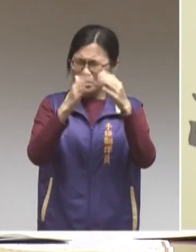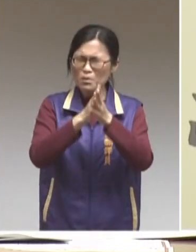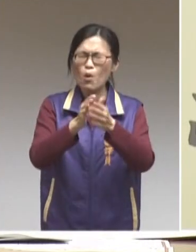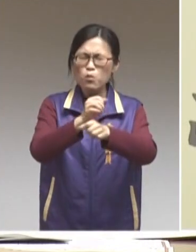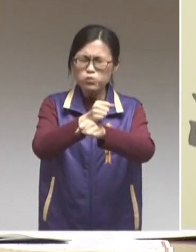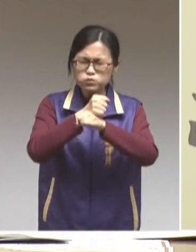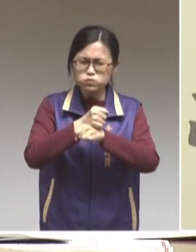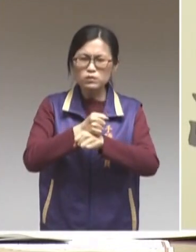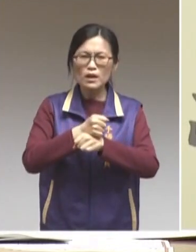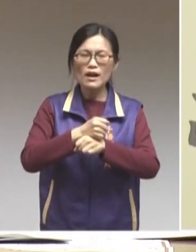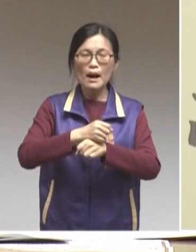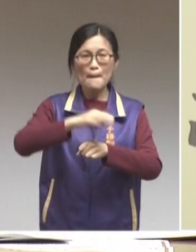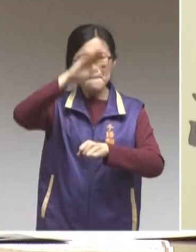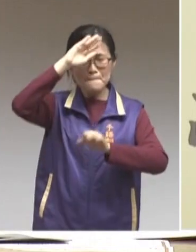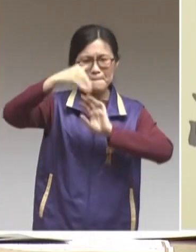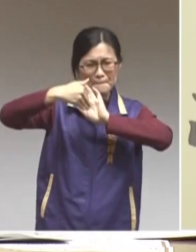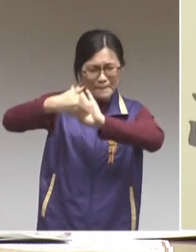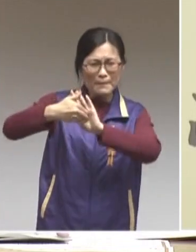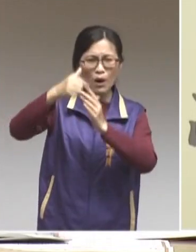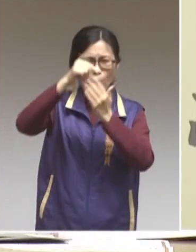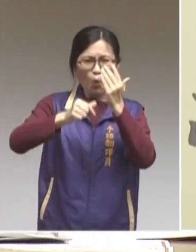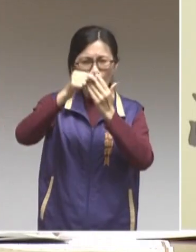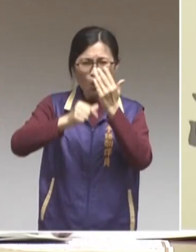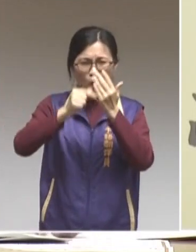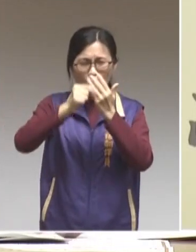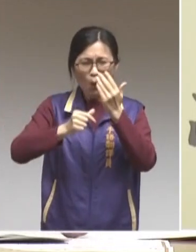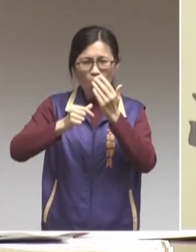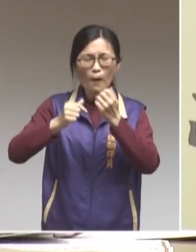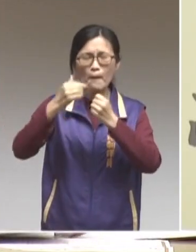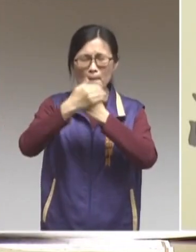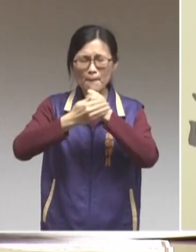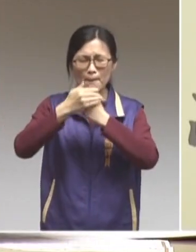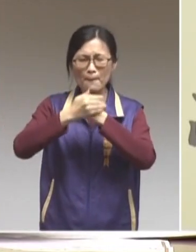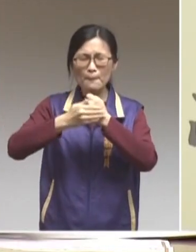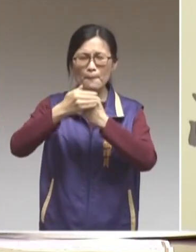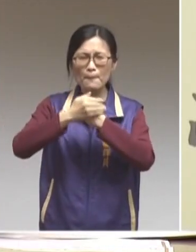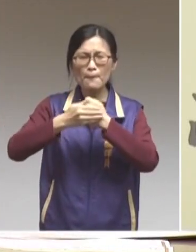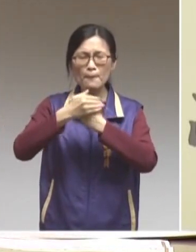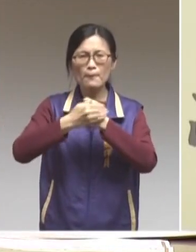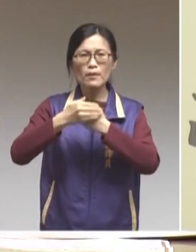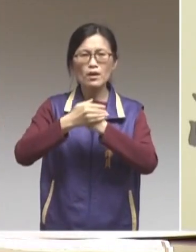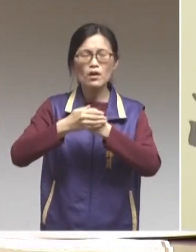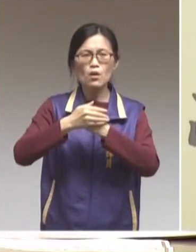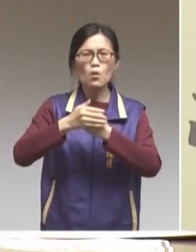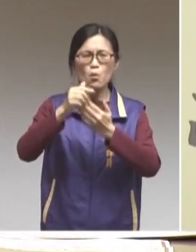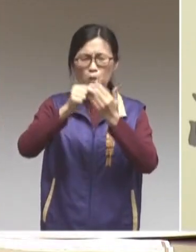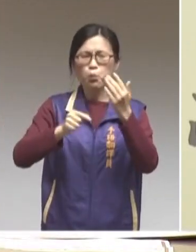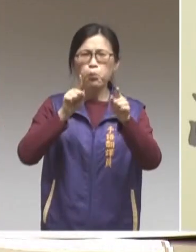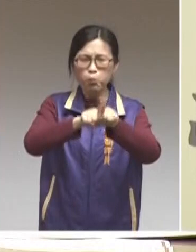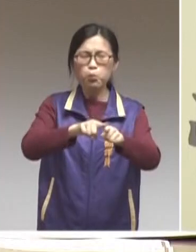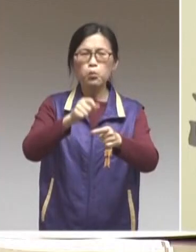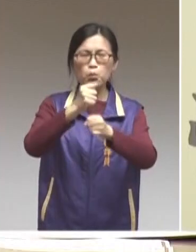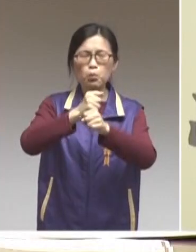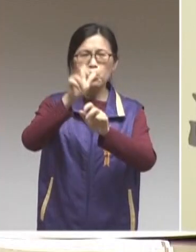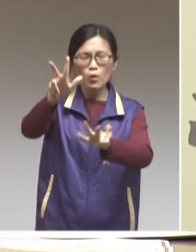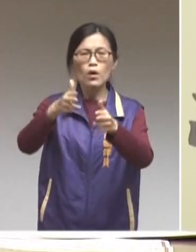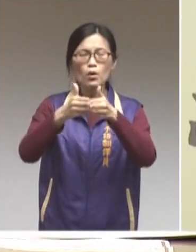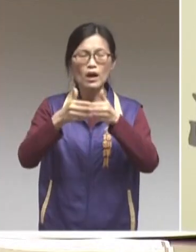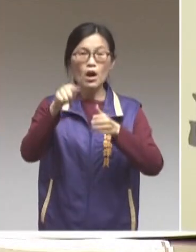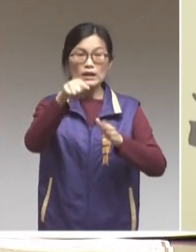做好防疫的措施啊。那我这一张图是。引